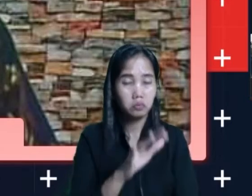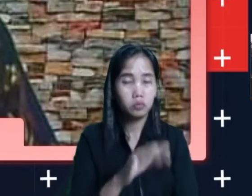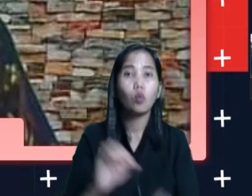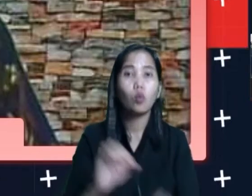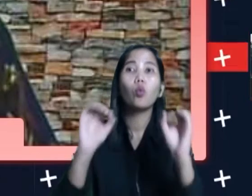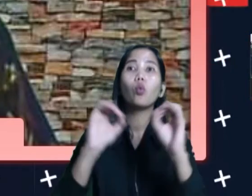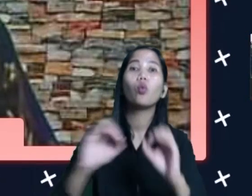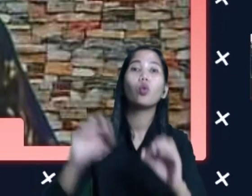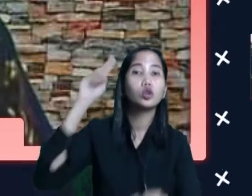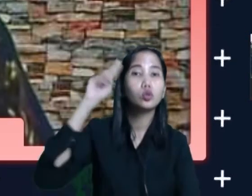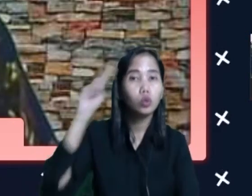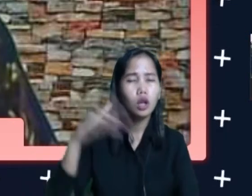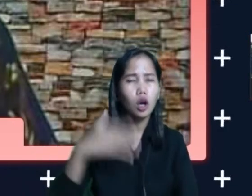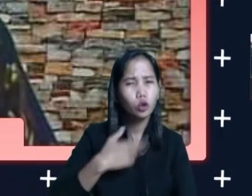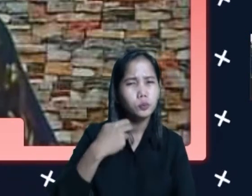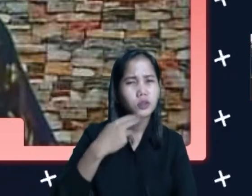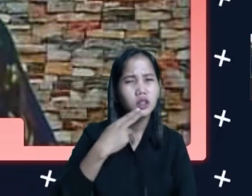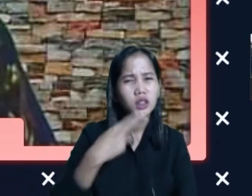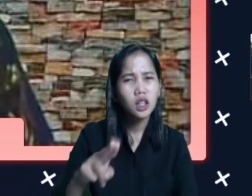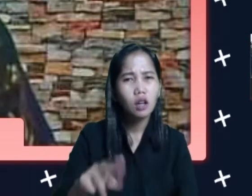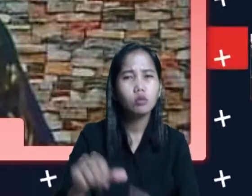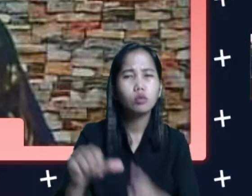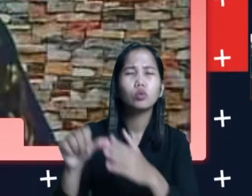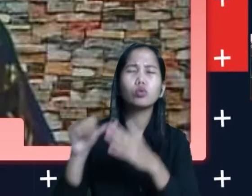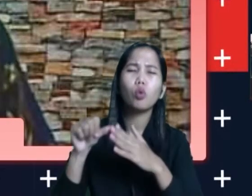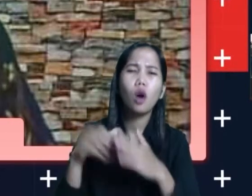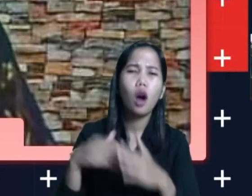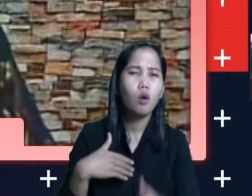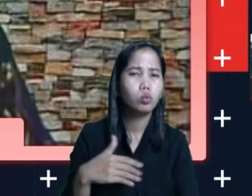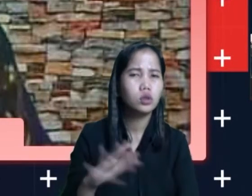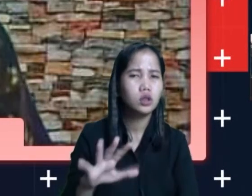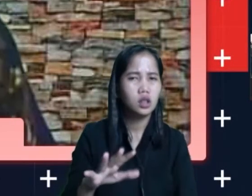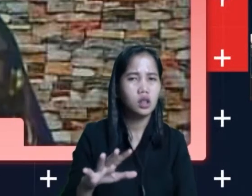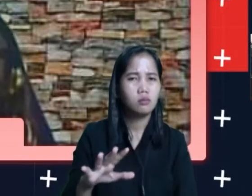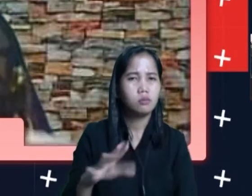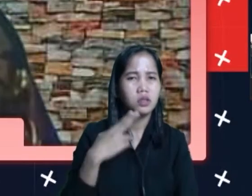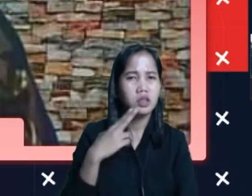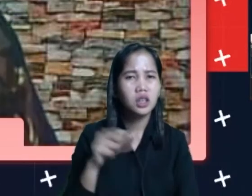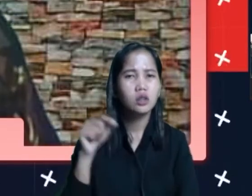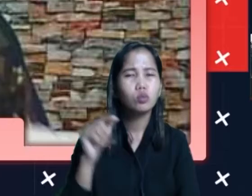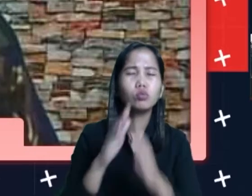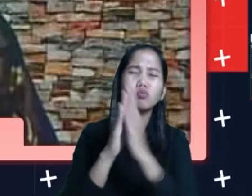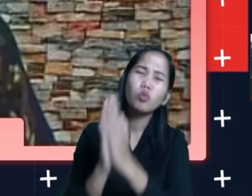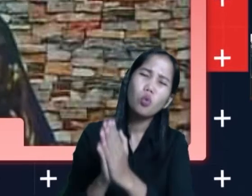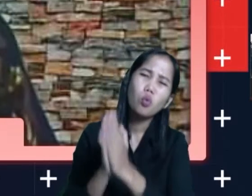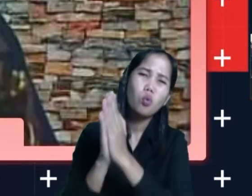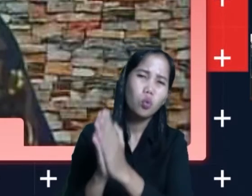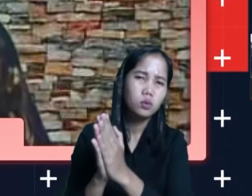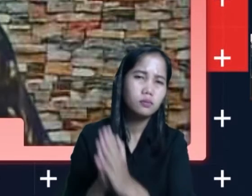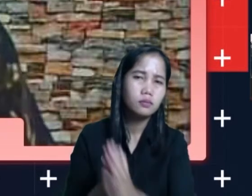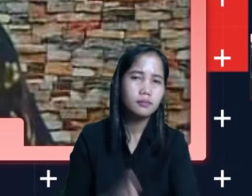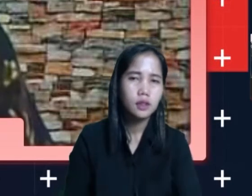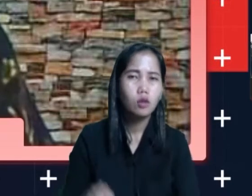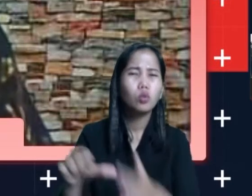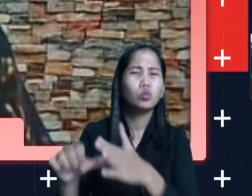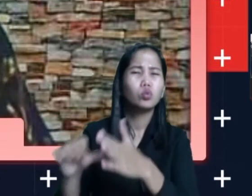ke-12. Sekarang bagaimana dengan Efesus pasal yang kedua, ayat yang ke-8 dan 9? Saya mau kita baca sampai ayat yang ke-10.